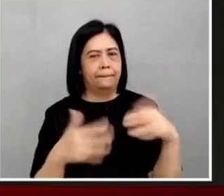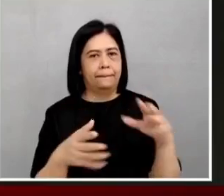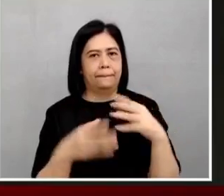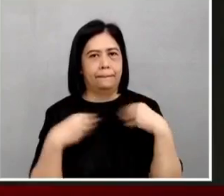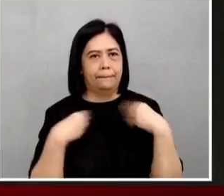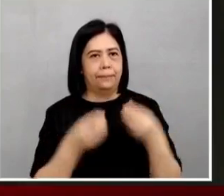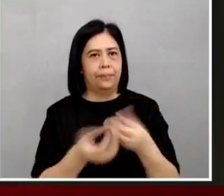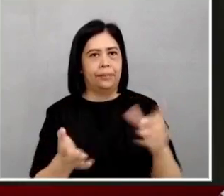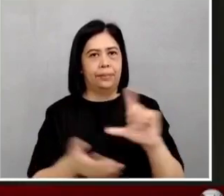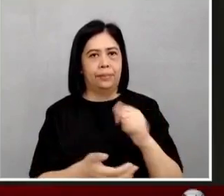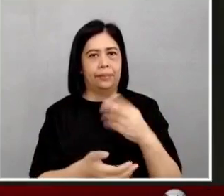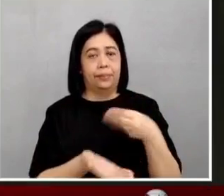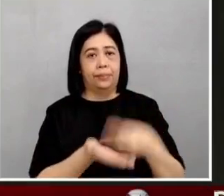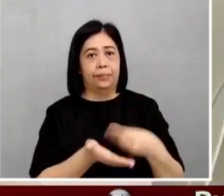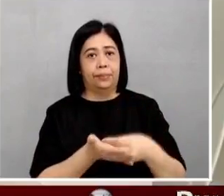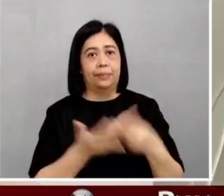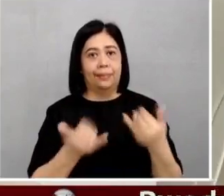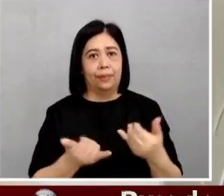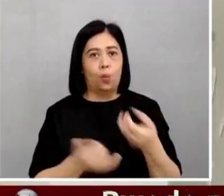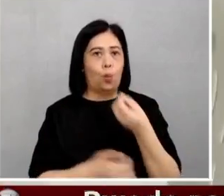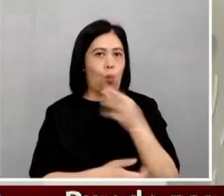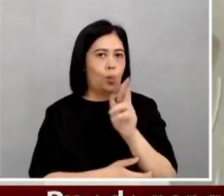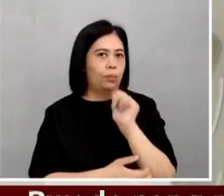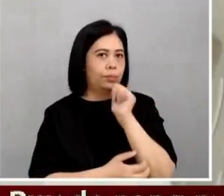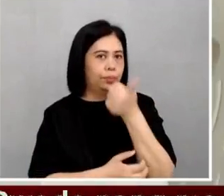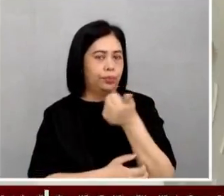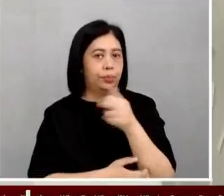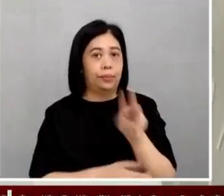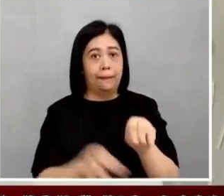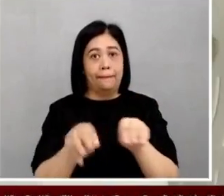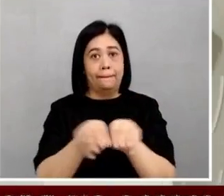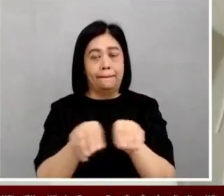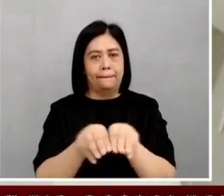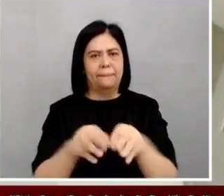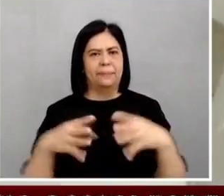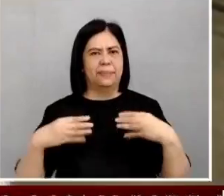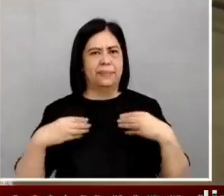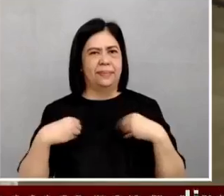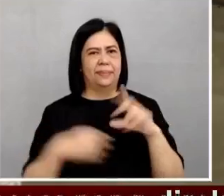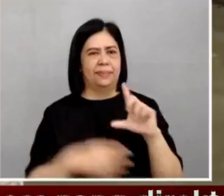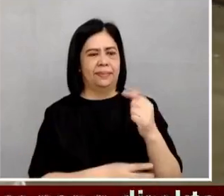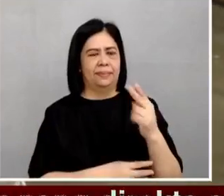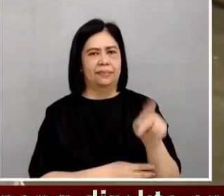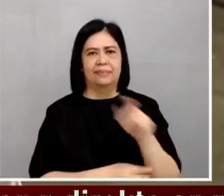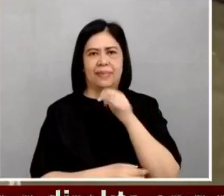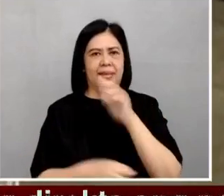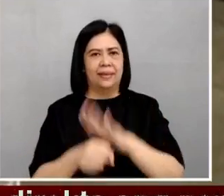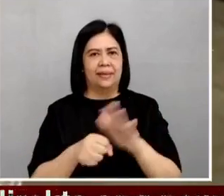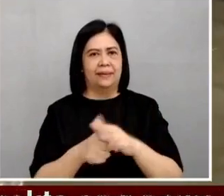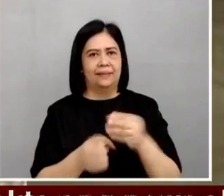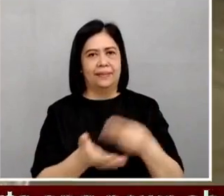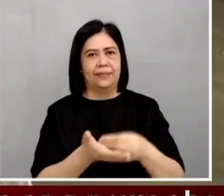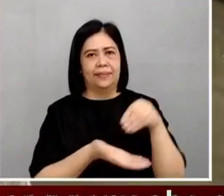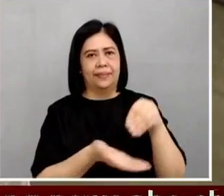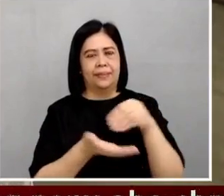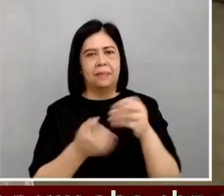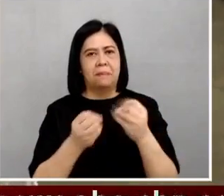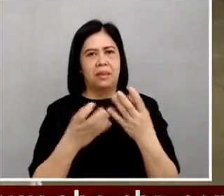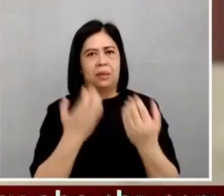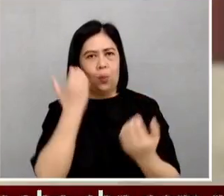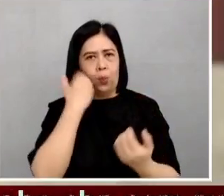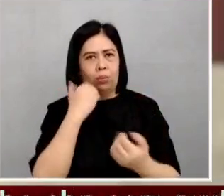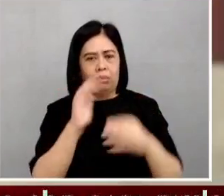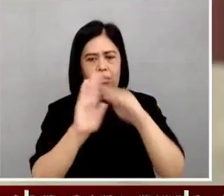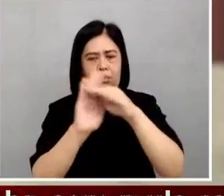LGU ang pondo ngayon o bukas. Sa Marikina City, aminado LGU na hindi sapat ang ayuda at marami ang wala sa